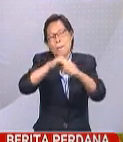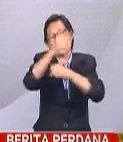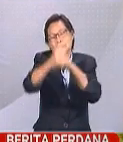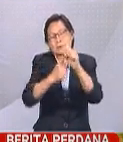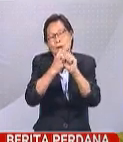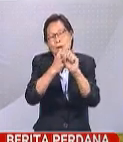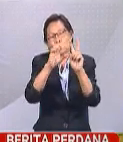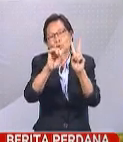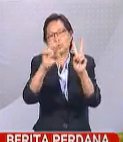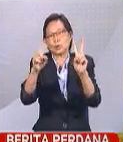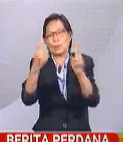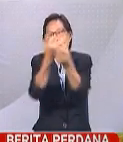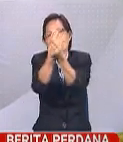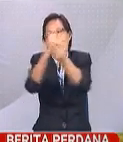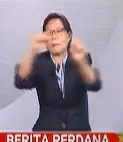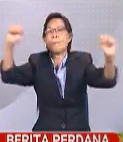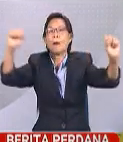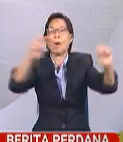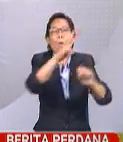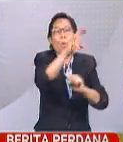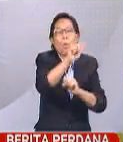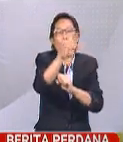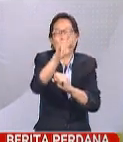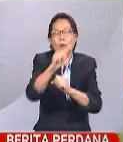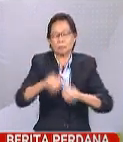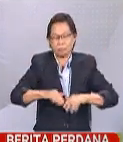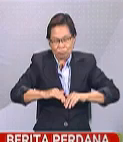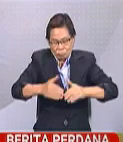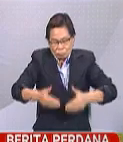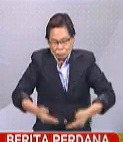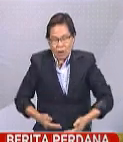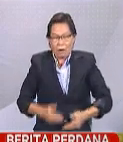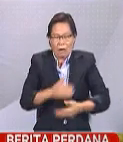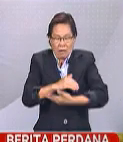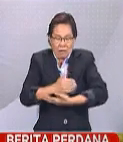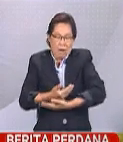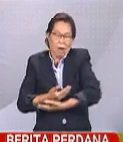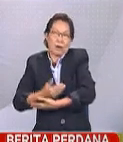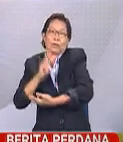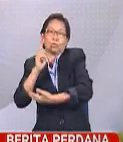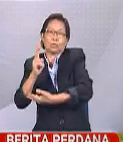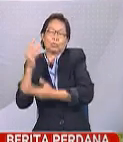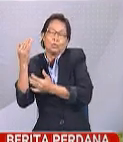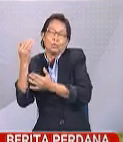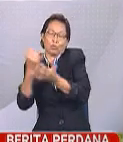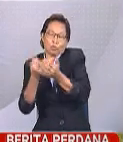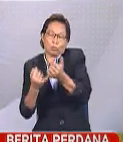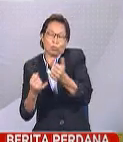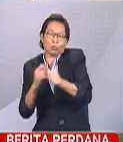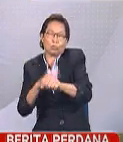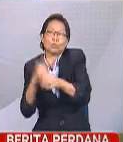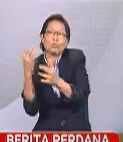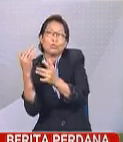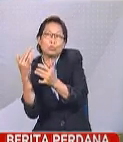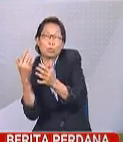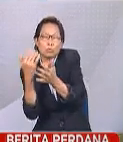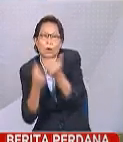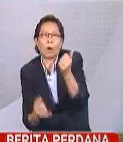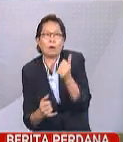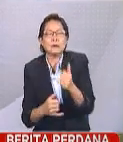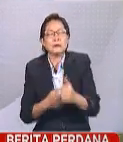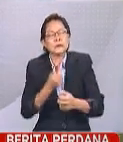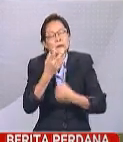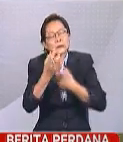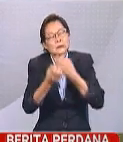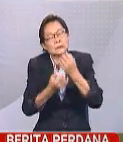depan. Sementara Wawa syarat mengandungkan anak kedua dan hanya menunggu hari untuk bersalin, meluahkan